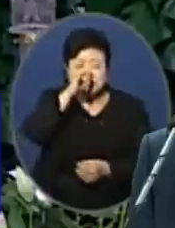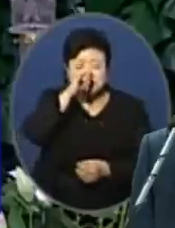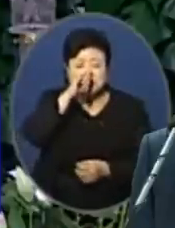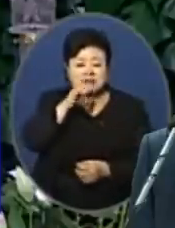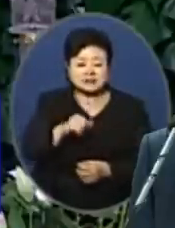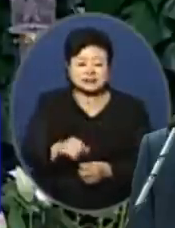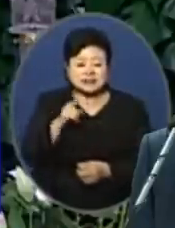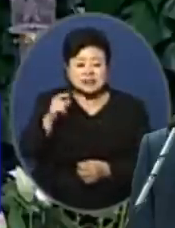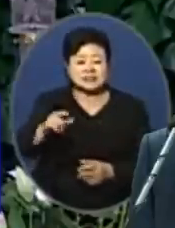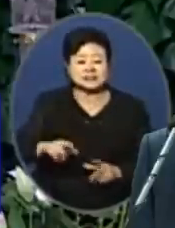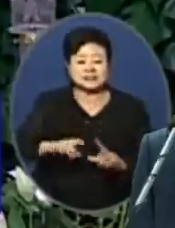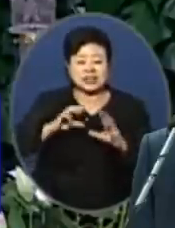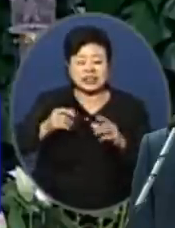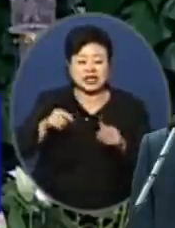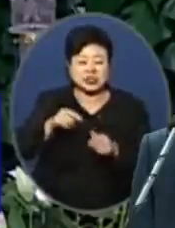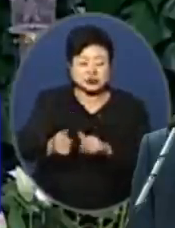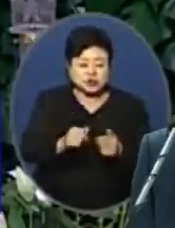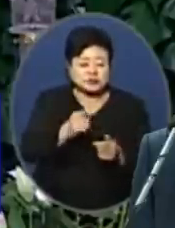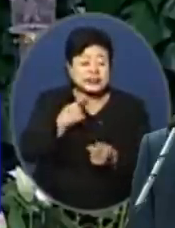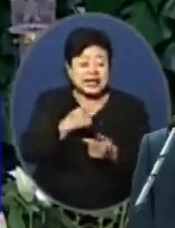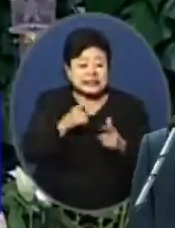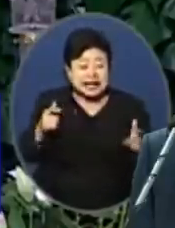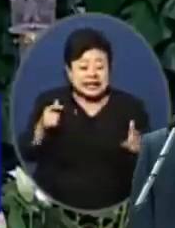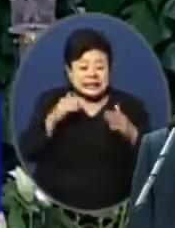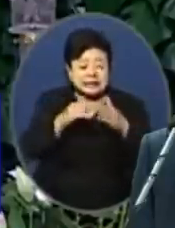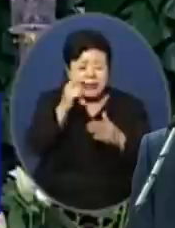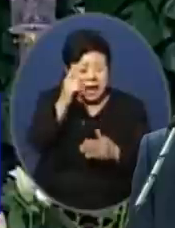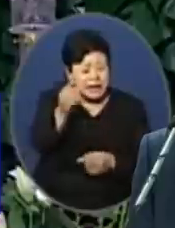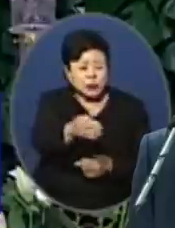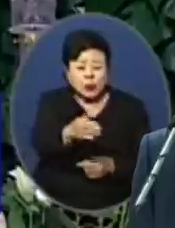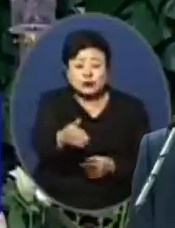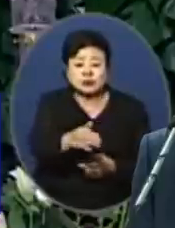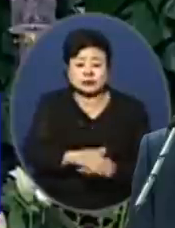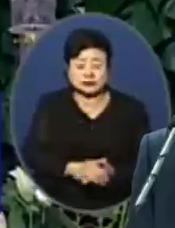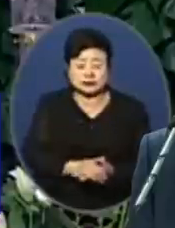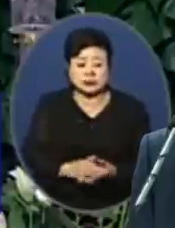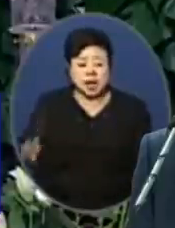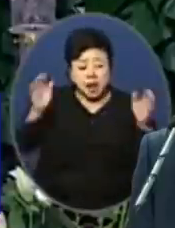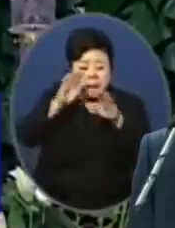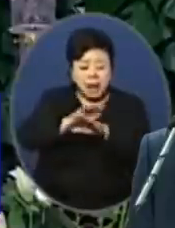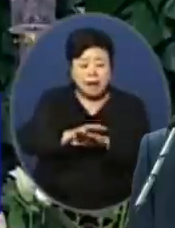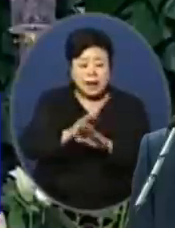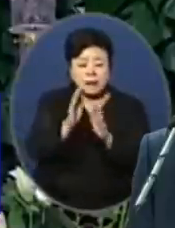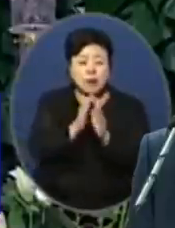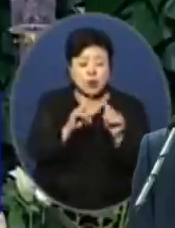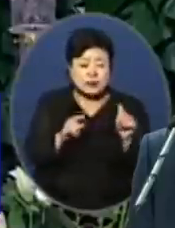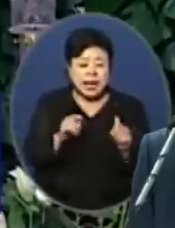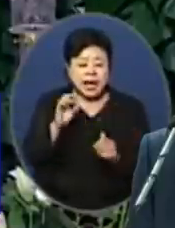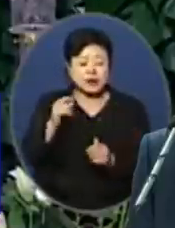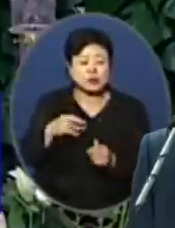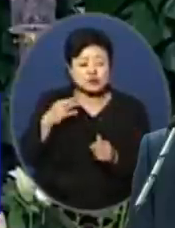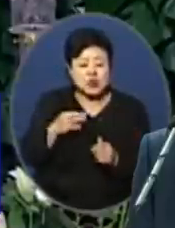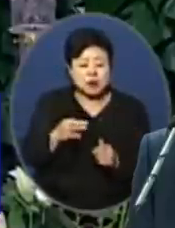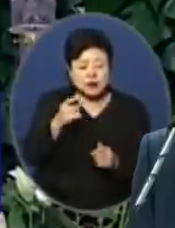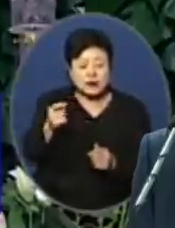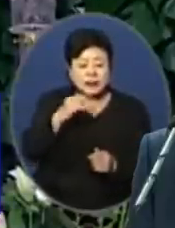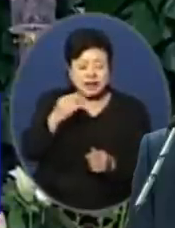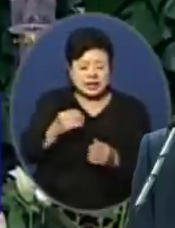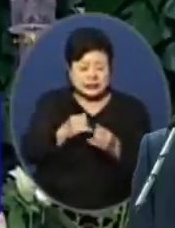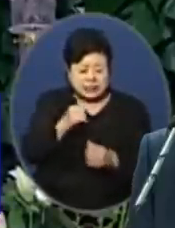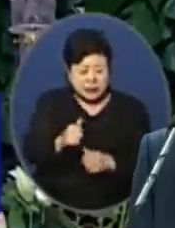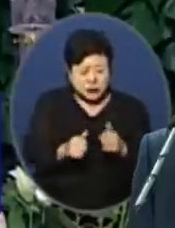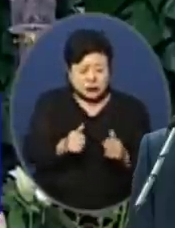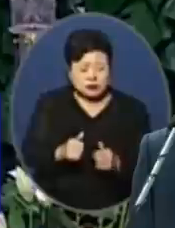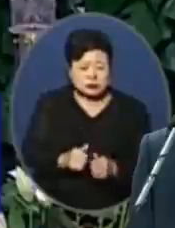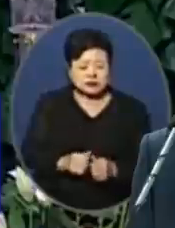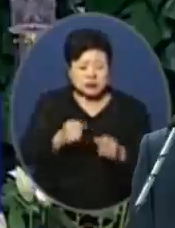있었으니 이는 그 나라에 죽임을 당하지 아니한 집이 하나도 없었습니다. 밤에 바로가 모세와 아론을 불러 이르되 너희와 이스라엘